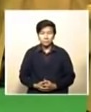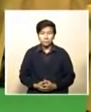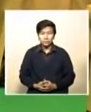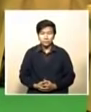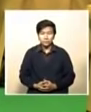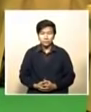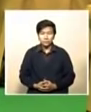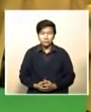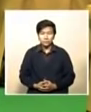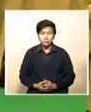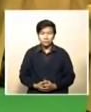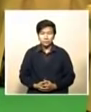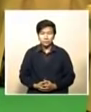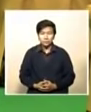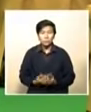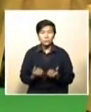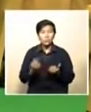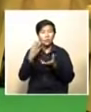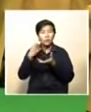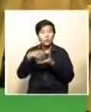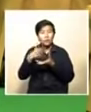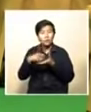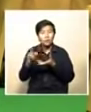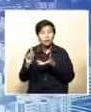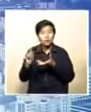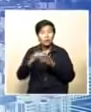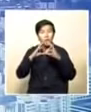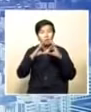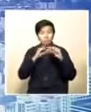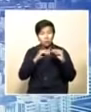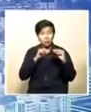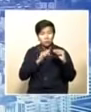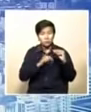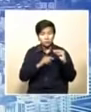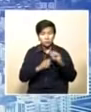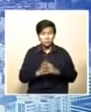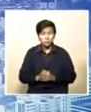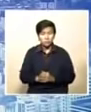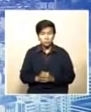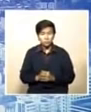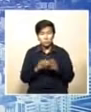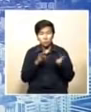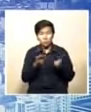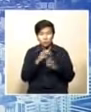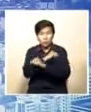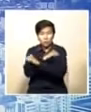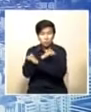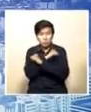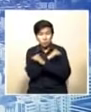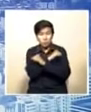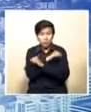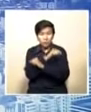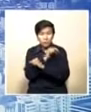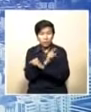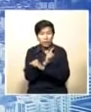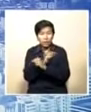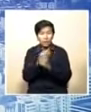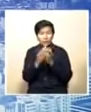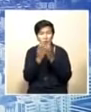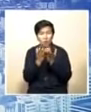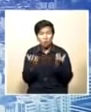วลานี้เราก็จะเพิ่มความเข้มข้นในการไปควบคุมราคาที่ออกจากฟ